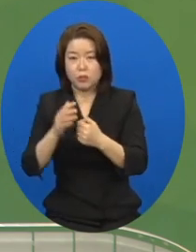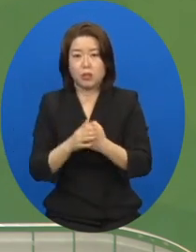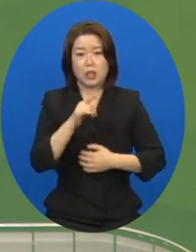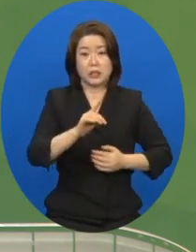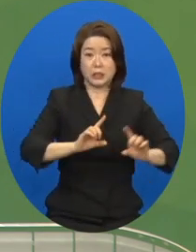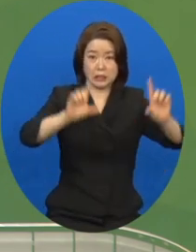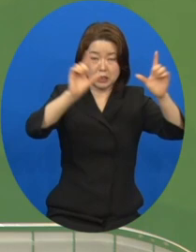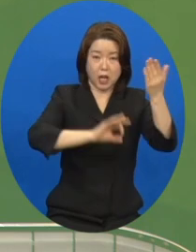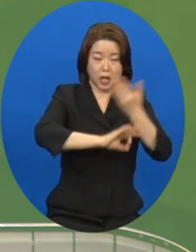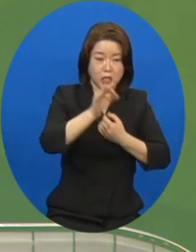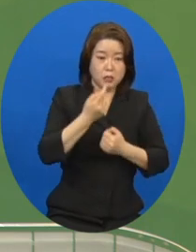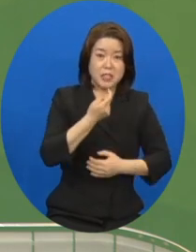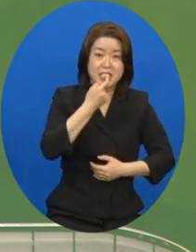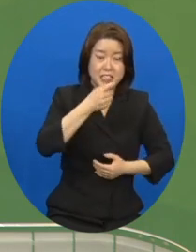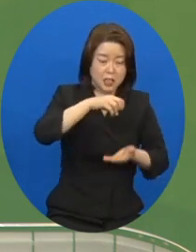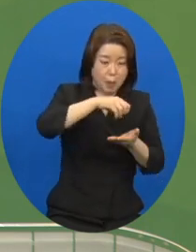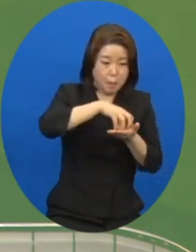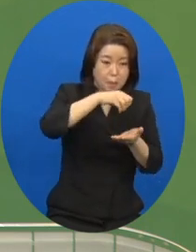아침에는 만나를 먹었습니다.